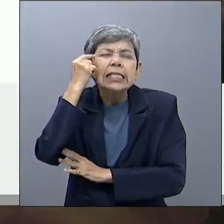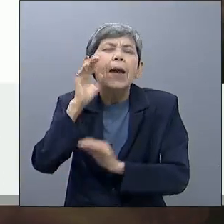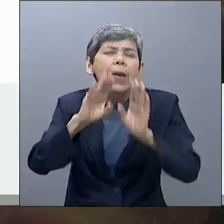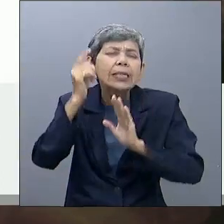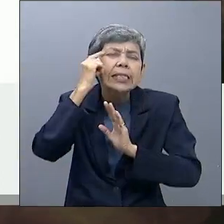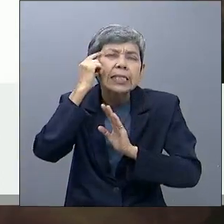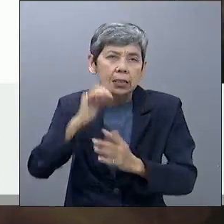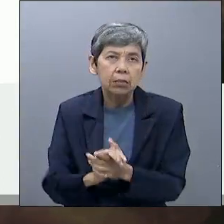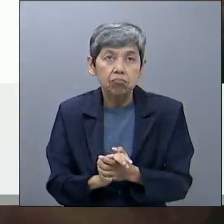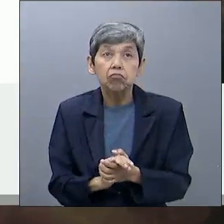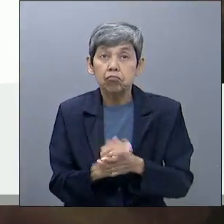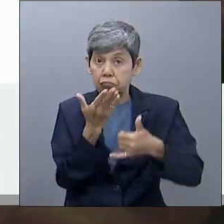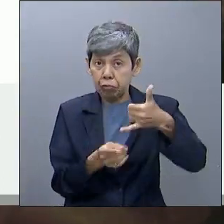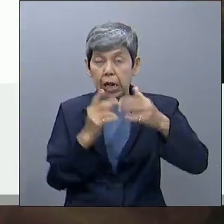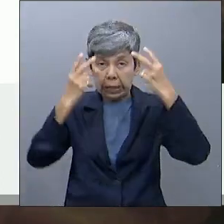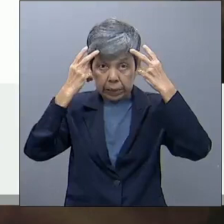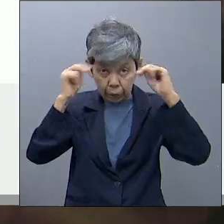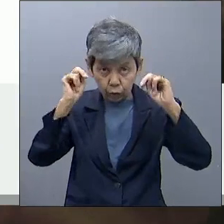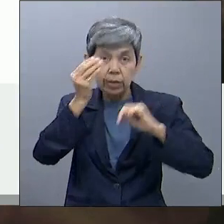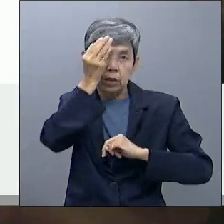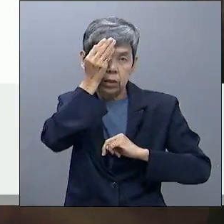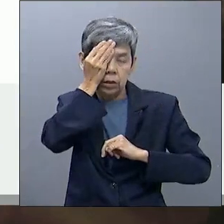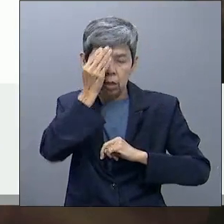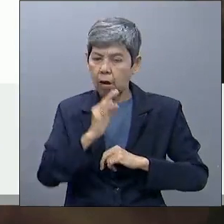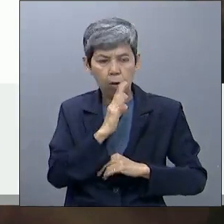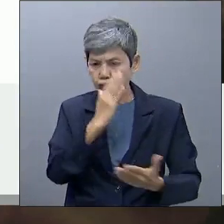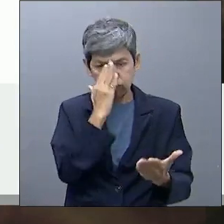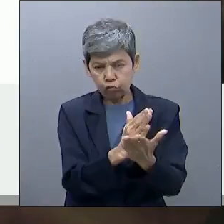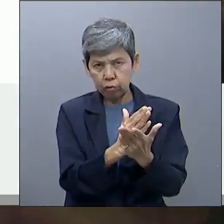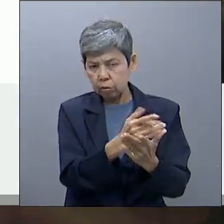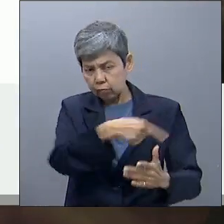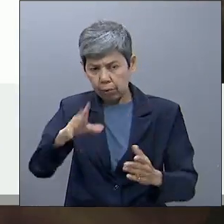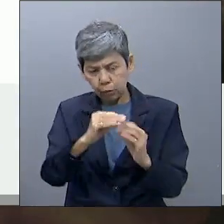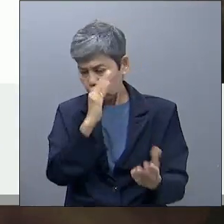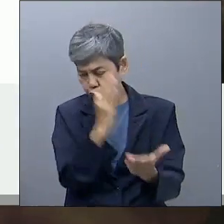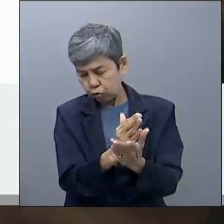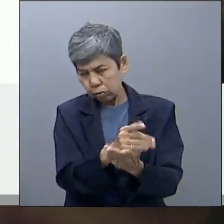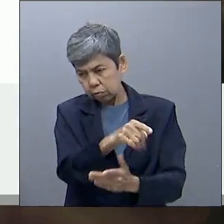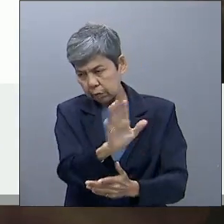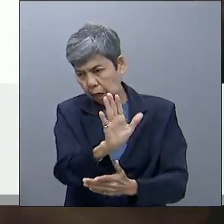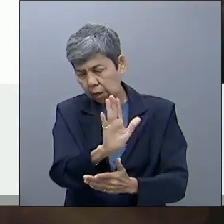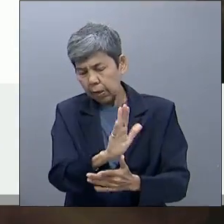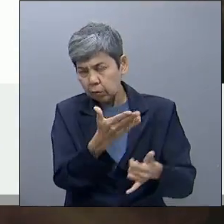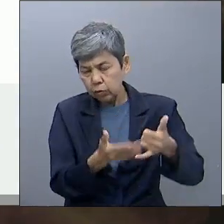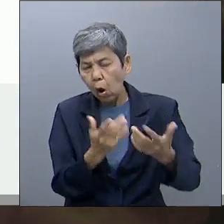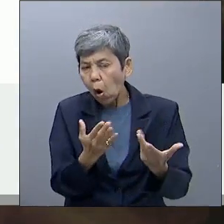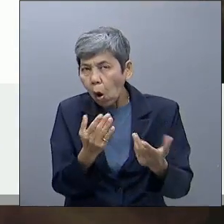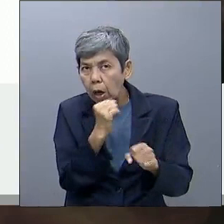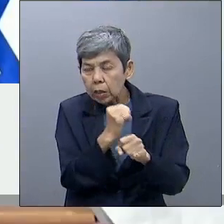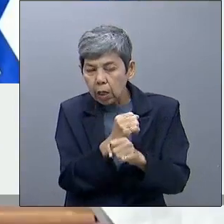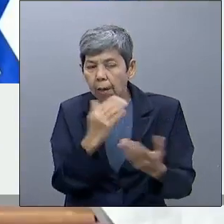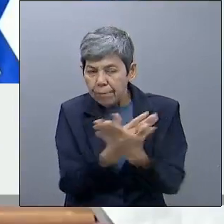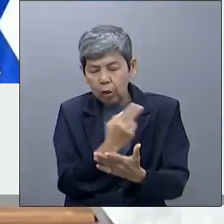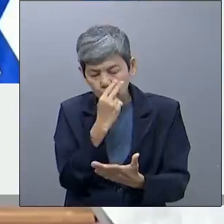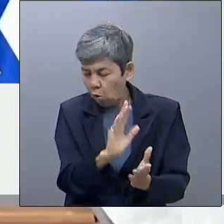ส่วนเบนจามินเนทันยาฮูนายกรัฐมนตรีอิสราเอลสั่งระงับการเข้าร่วมประชุมของรัฐมนตรีคนนี้จนกว่าจะสั่งเปลี่ยน